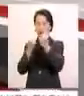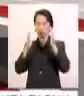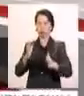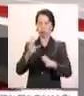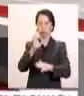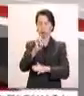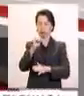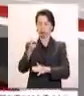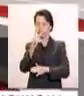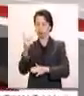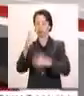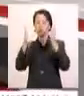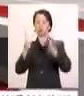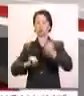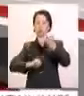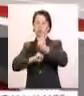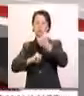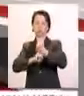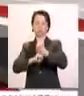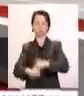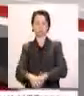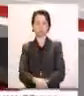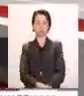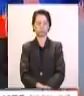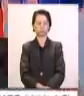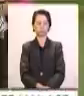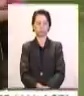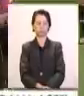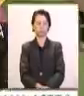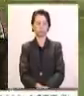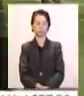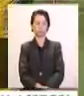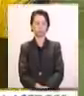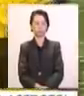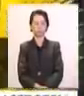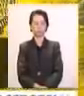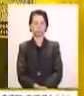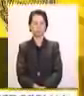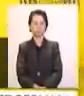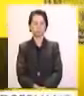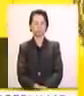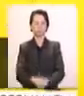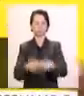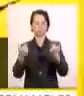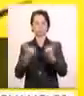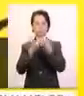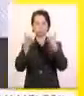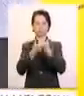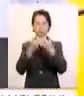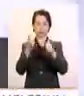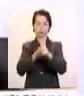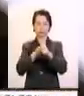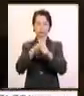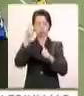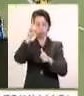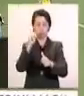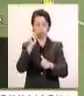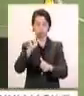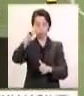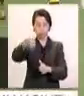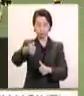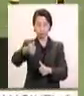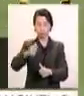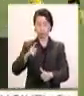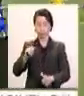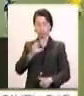lebih 80,000 penyokong setia. Menjelang perlawanan akhir pertama menentang Vietnam esok, Cheng Ho